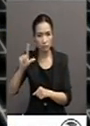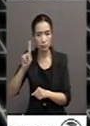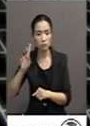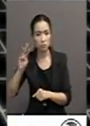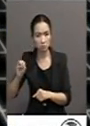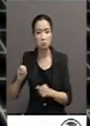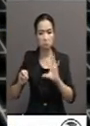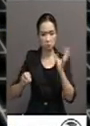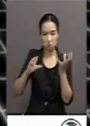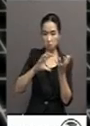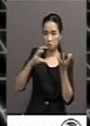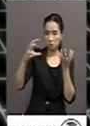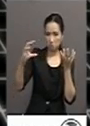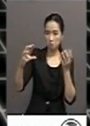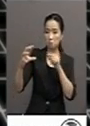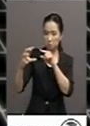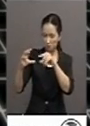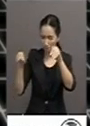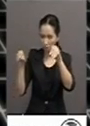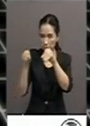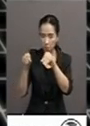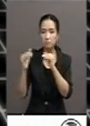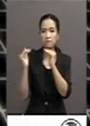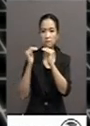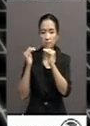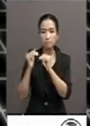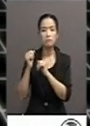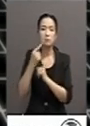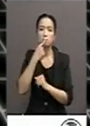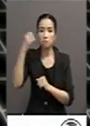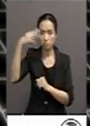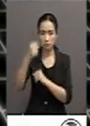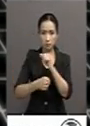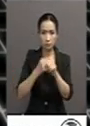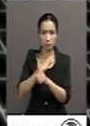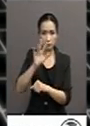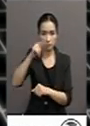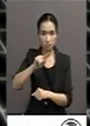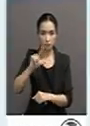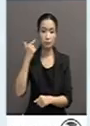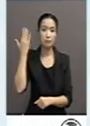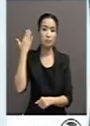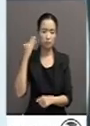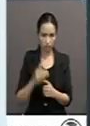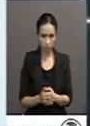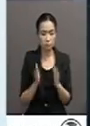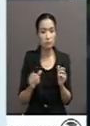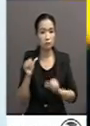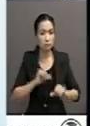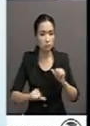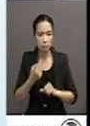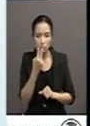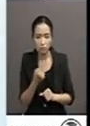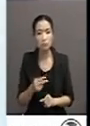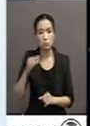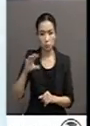และเคยมีขนาดใกล้เคียงกับดวงอาทิตย์อย่างมากเมื่อ 5,000 ล้านปีก่อนนักวิทยาศาสตร์บอกด้วยว่าวัตถุที่โคจรรอบด